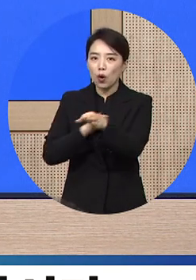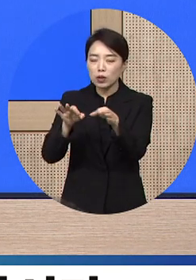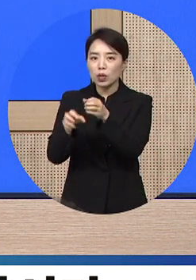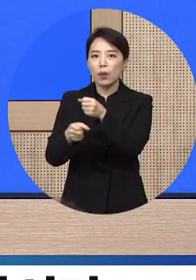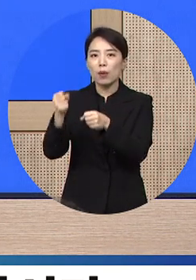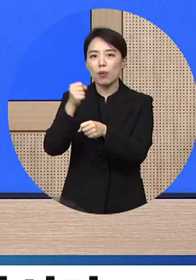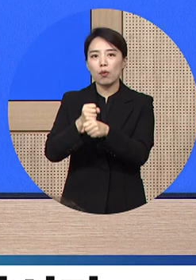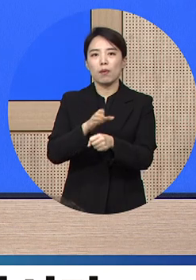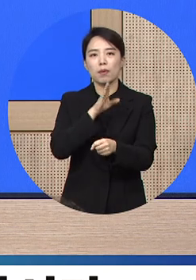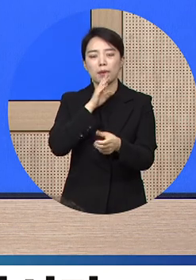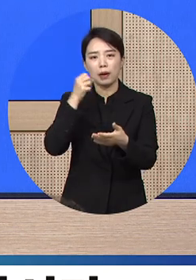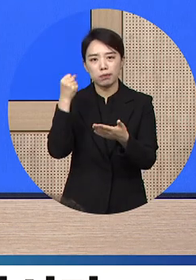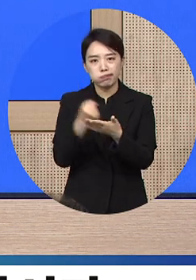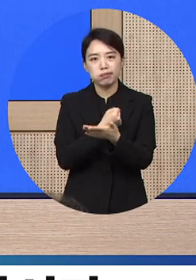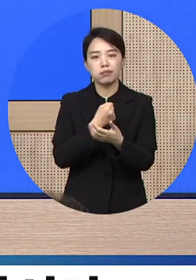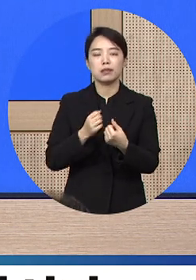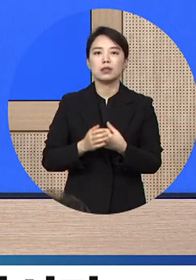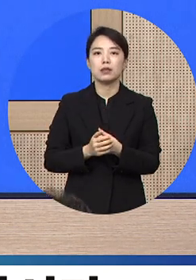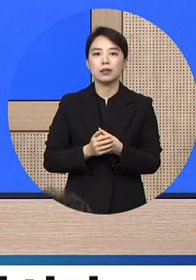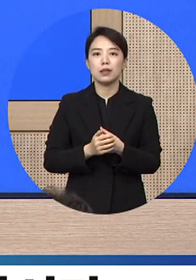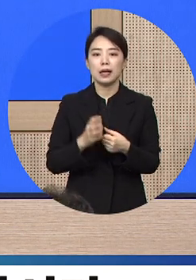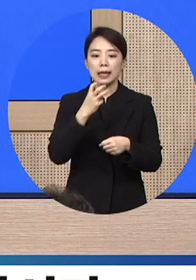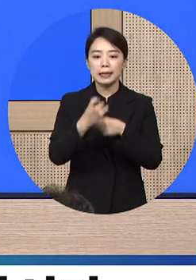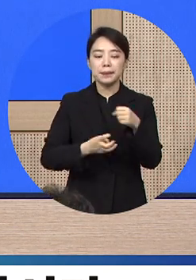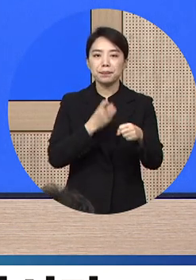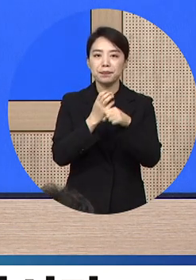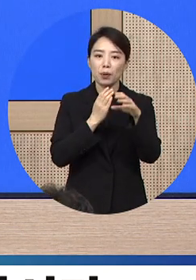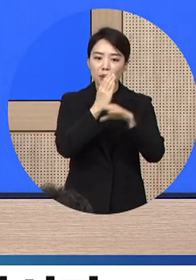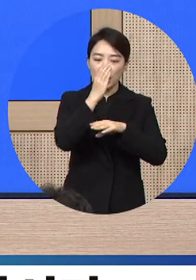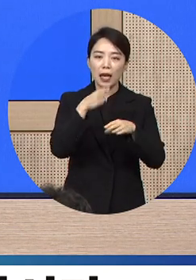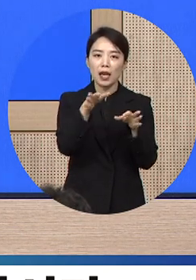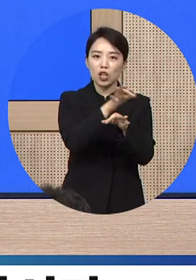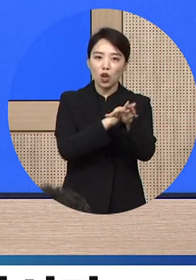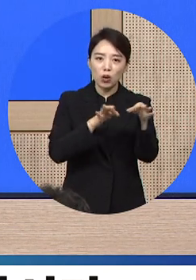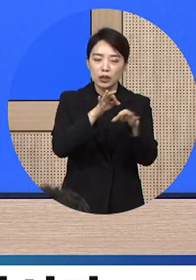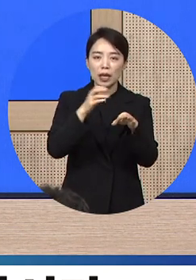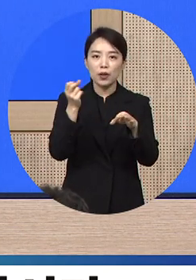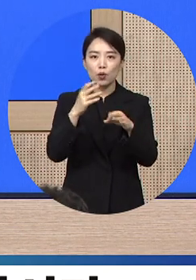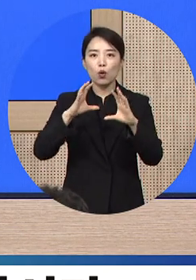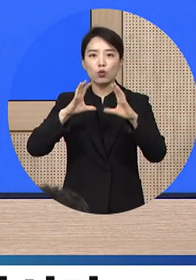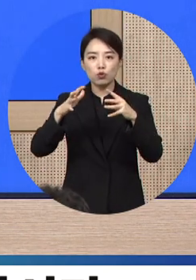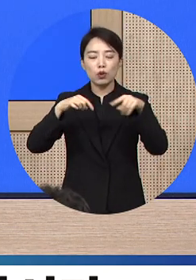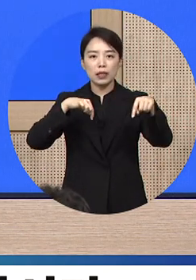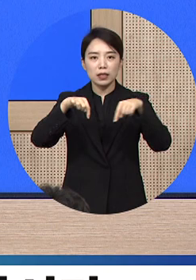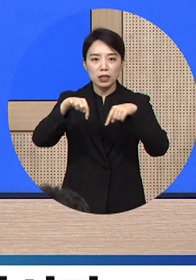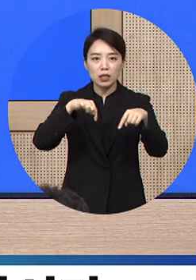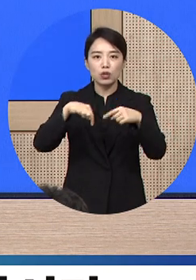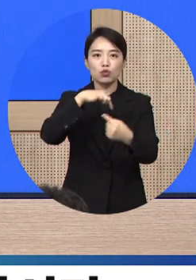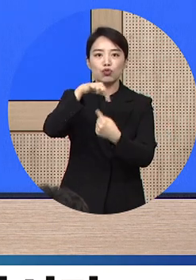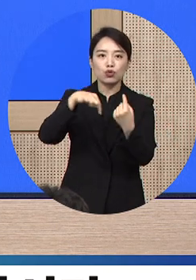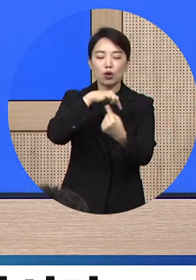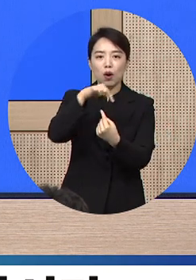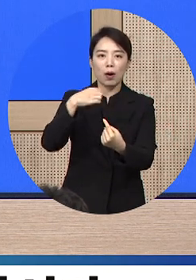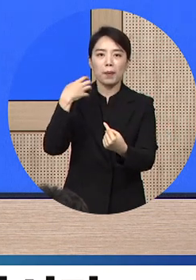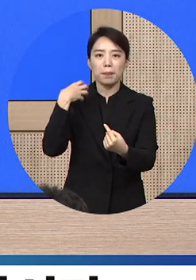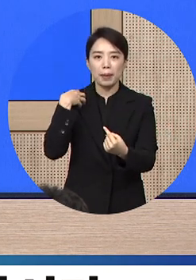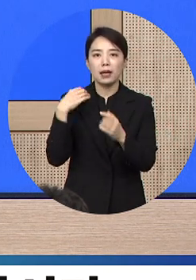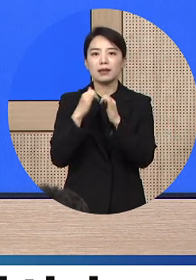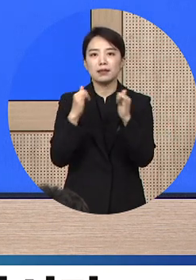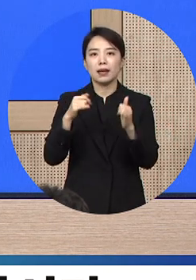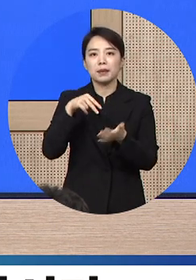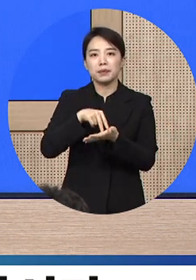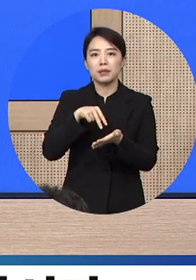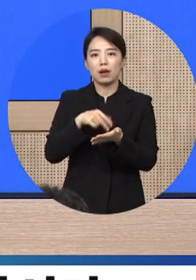왔습니다. 30년 넘게 경제와 국정 운영을 담당한 사람으로서 정말 안타까운 마음을 금할 수